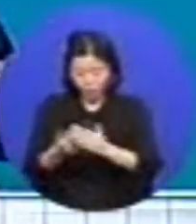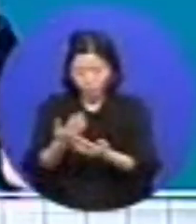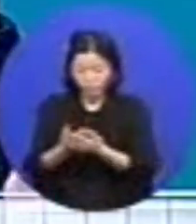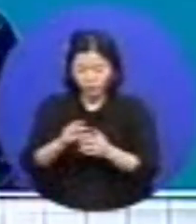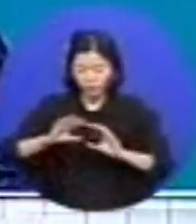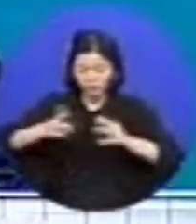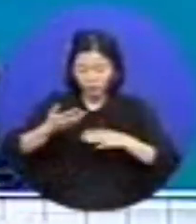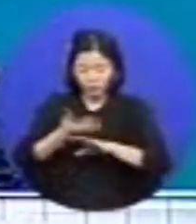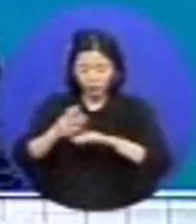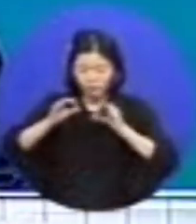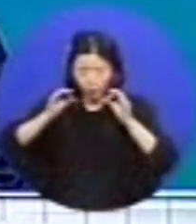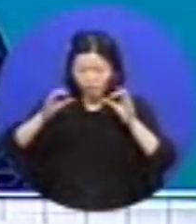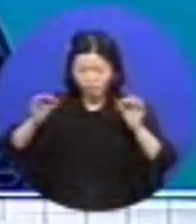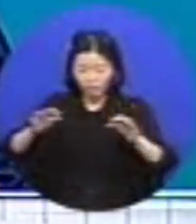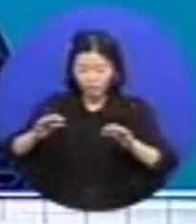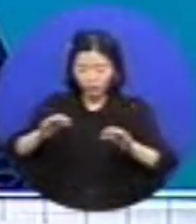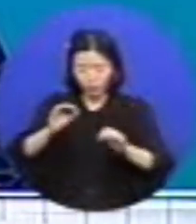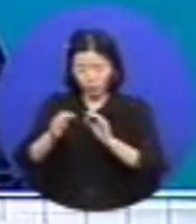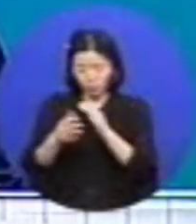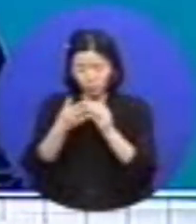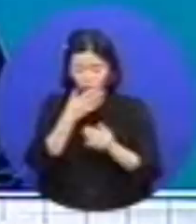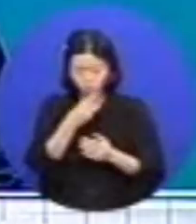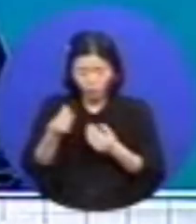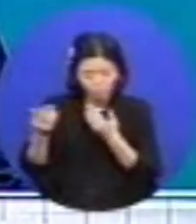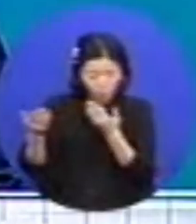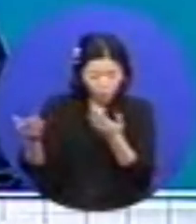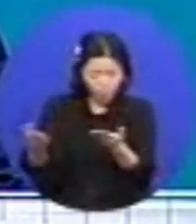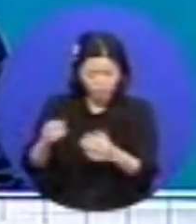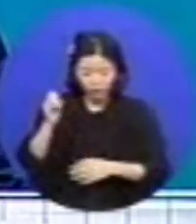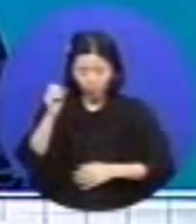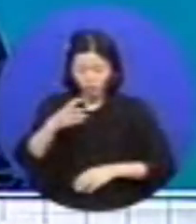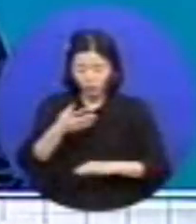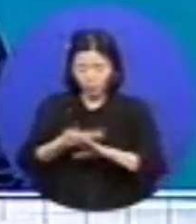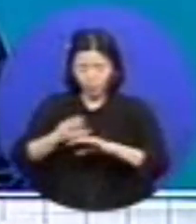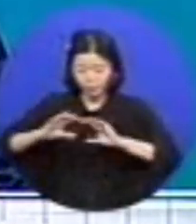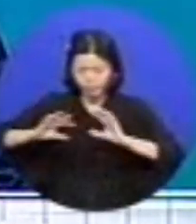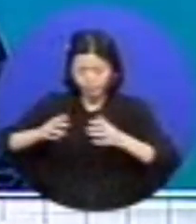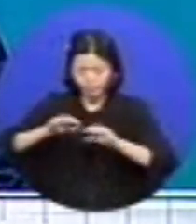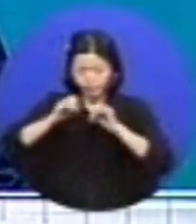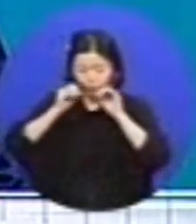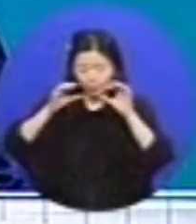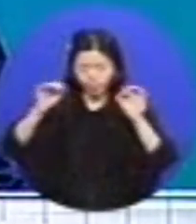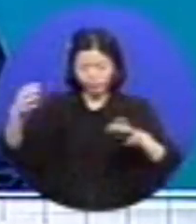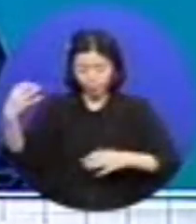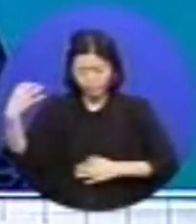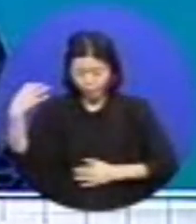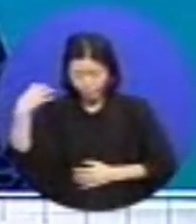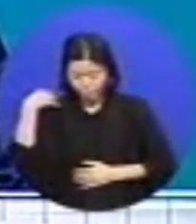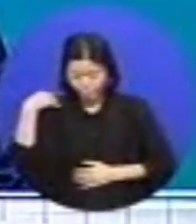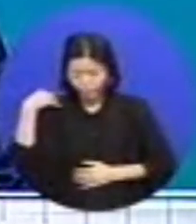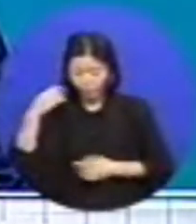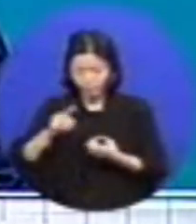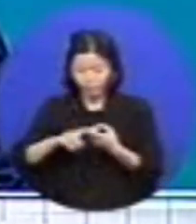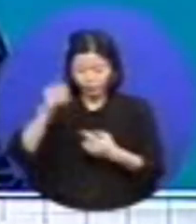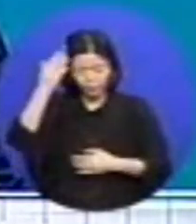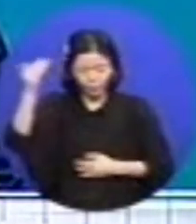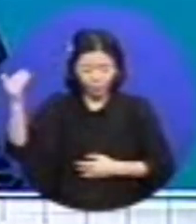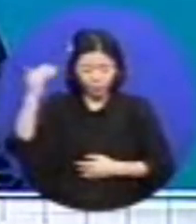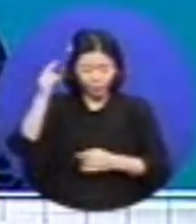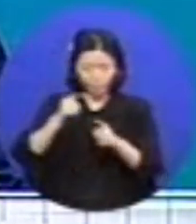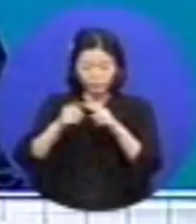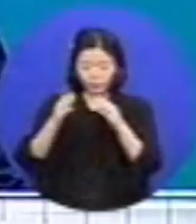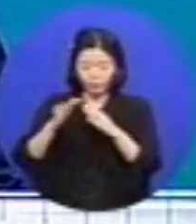열방에 나가 있는 선교사님들을 축복하시고 또 세계 열방에 복음 전하는 사명 감당하는 한국 교회가 되게